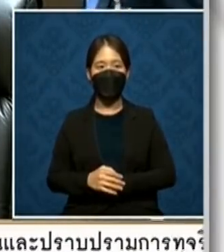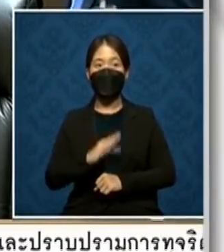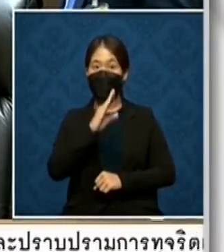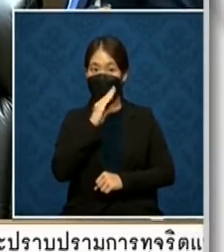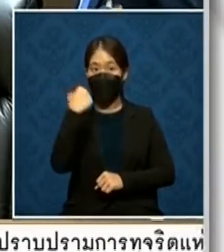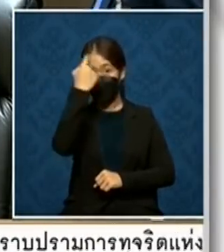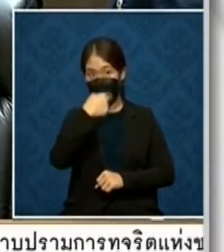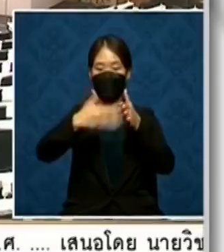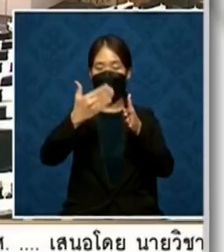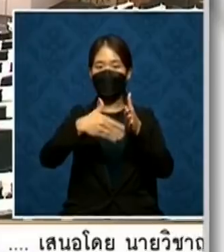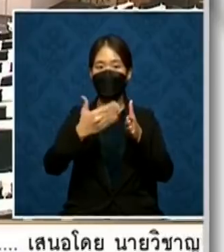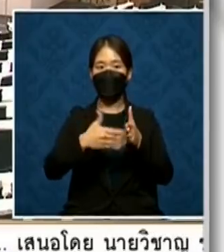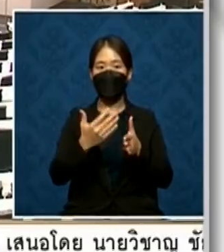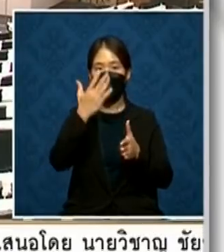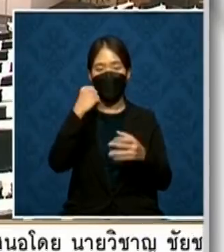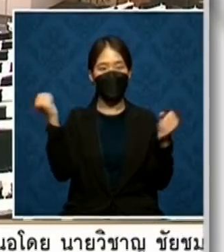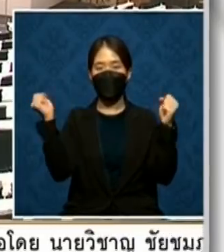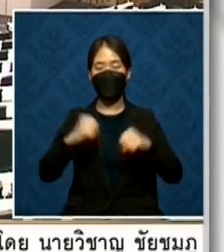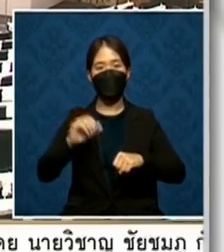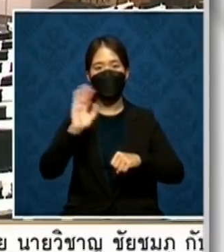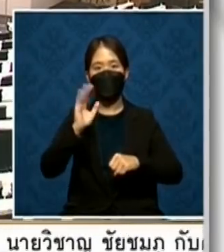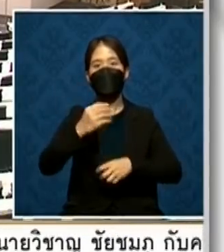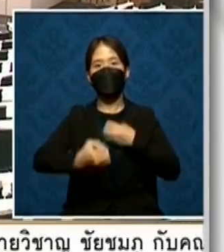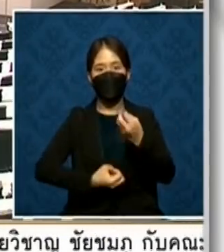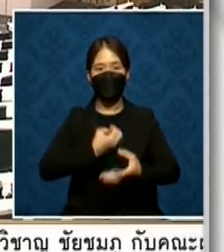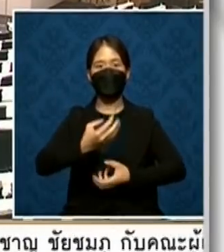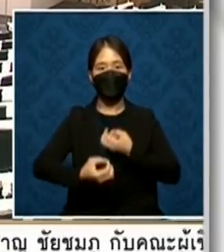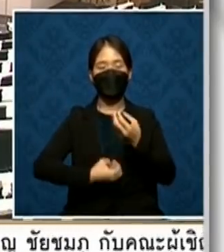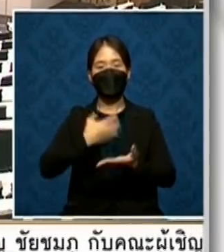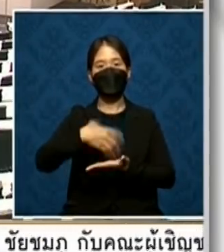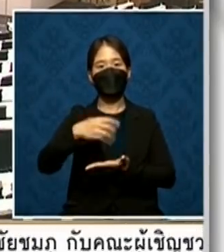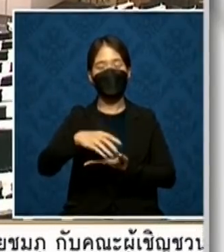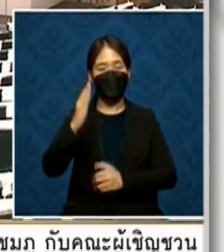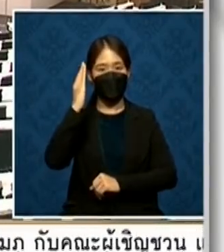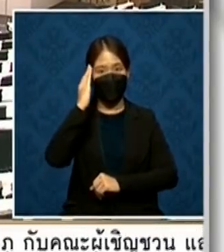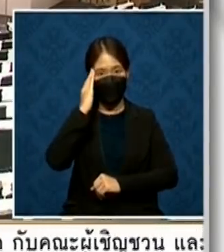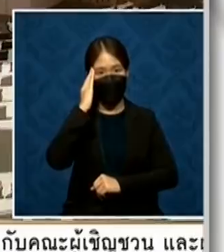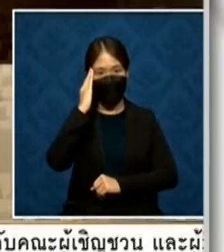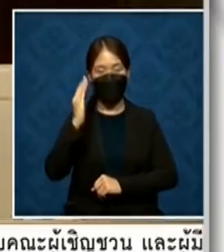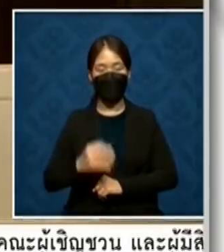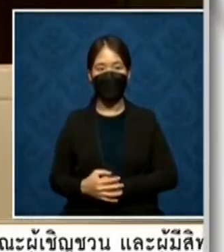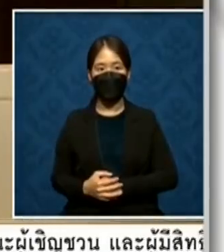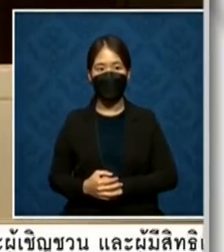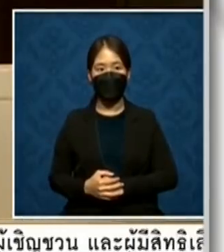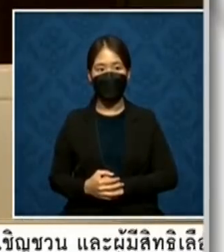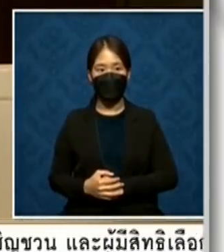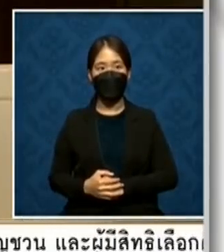ชื่อครับเช้ามาลงชื่อก็ถือว่ามาแล้วตัวบุคคลนั้นเมื่อมาลงชื่อแล้วก็